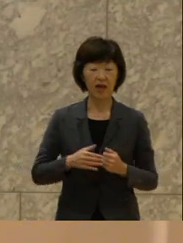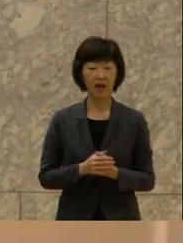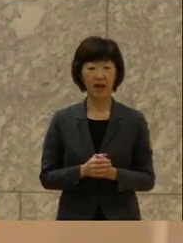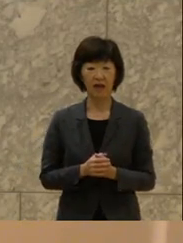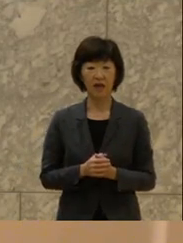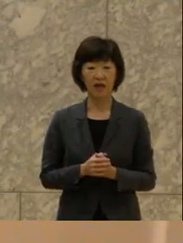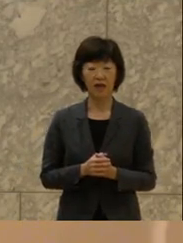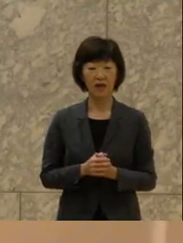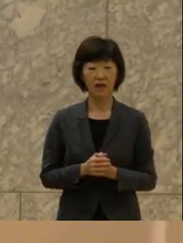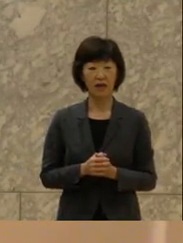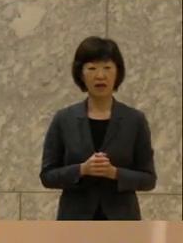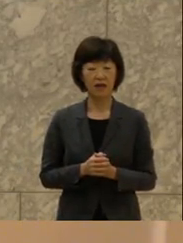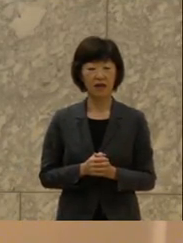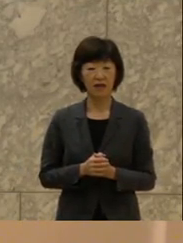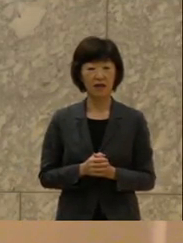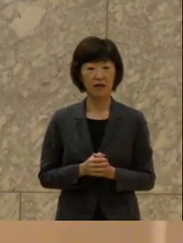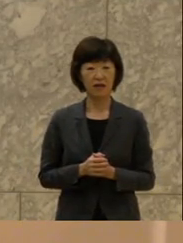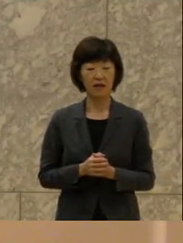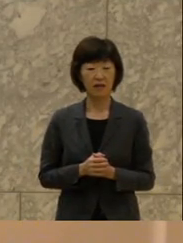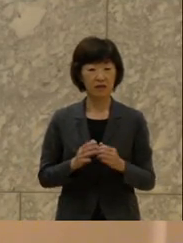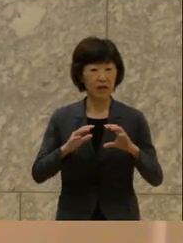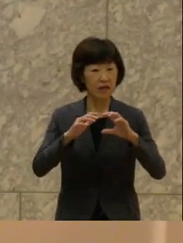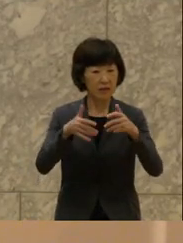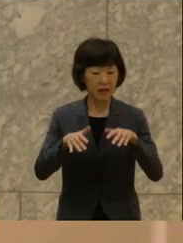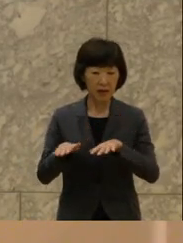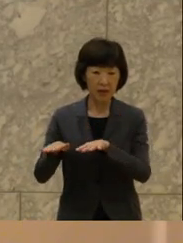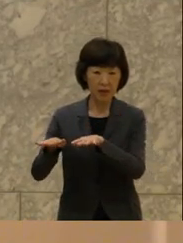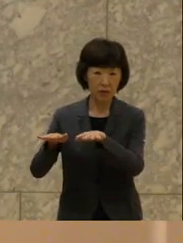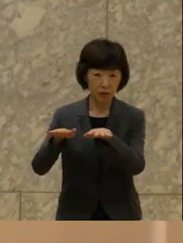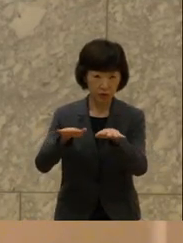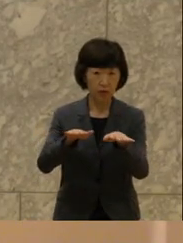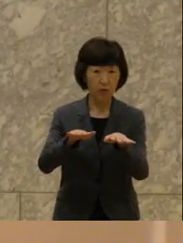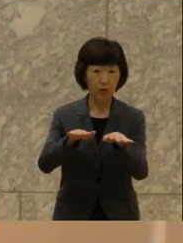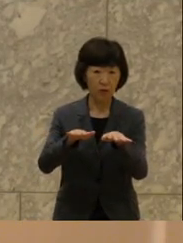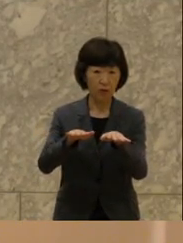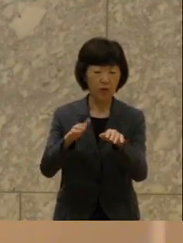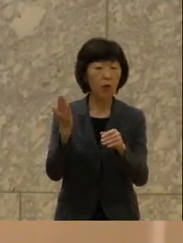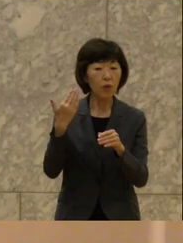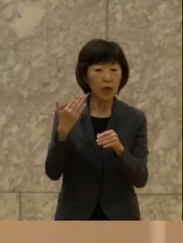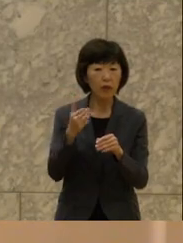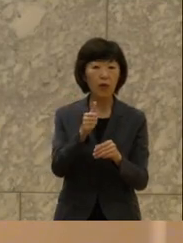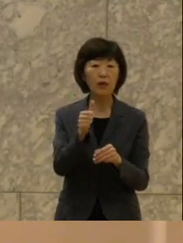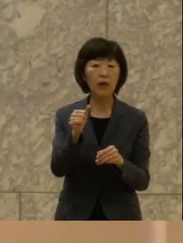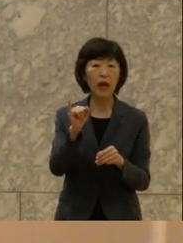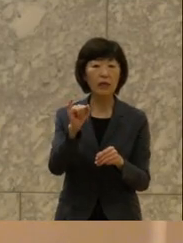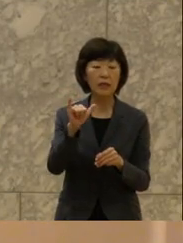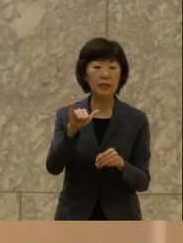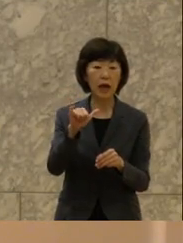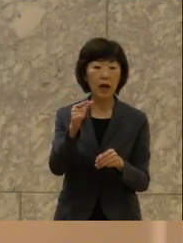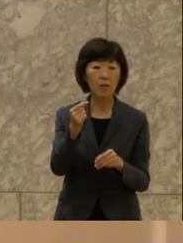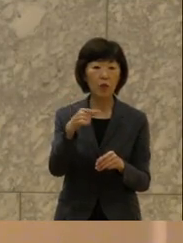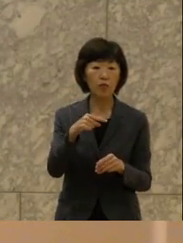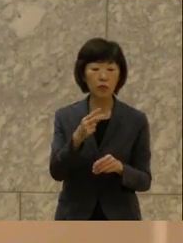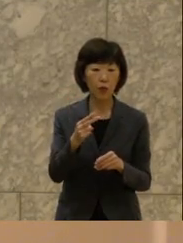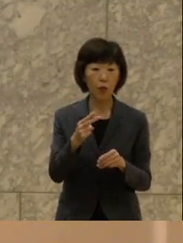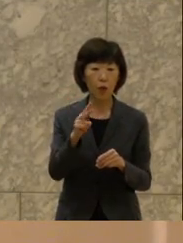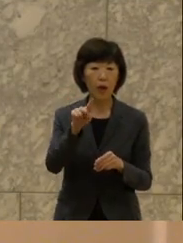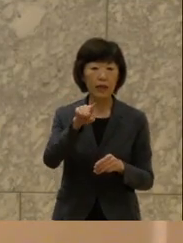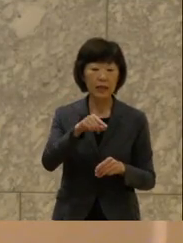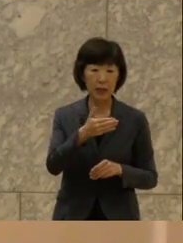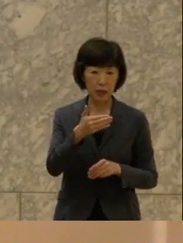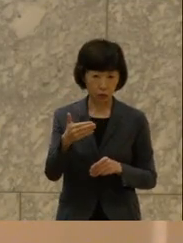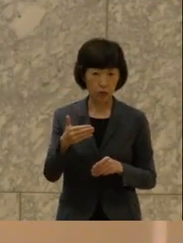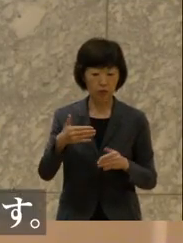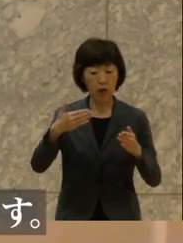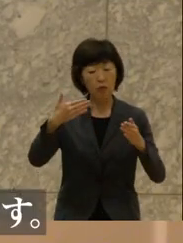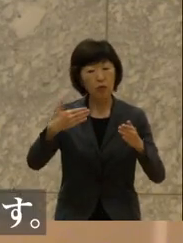何だろう世界陸上とかもこの前のダイヤモンドリーグとかも通過点っていう風にとらえて